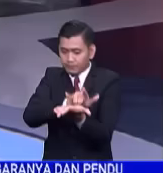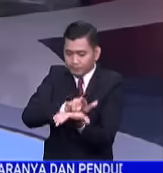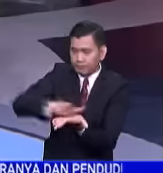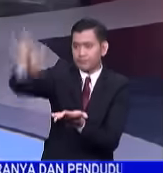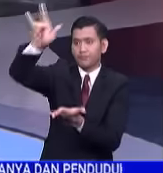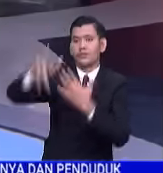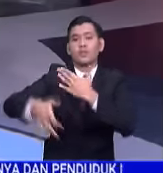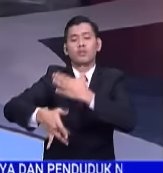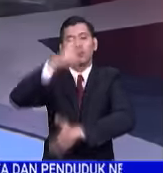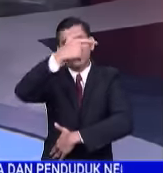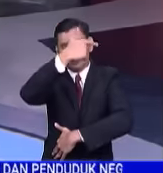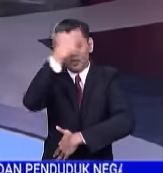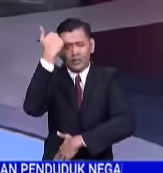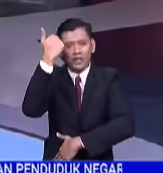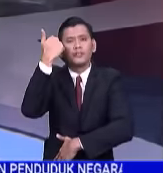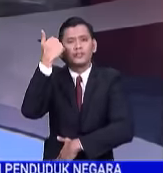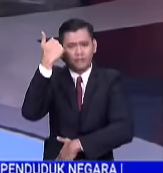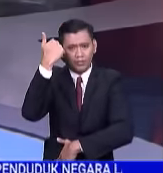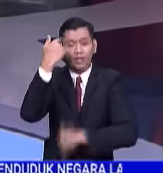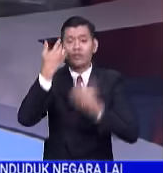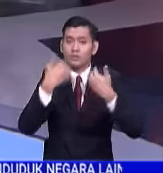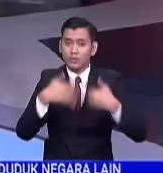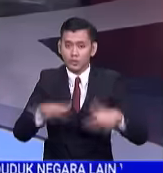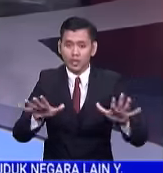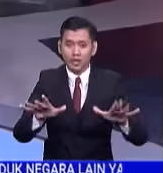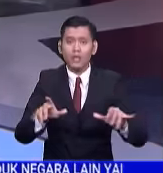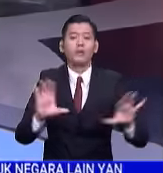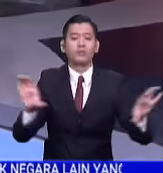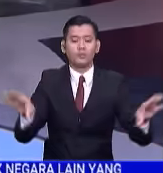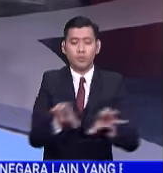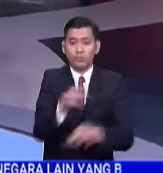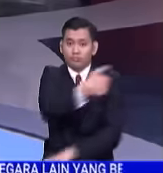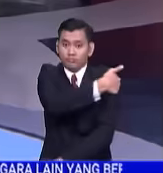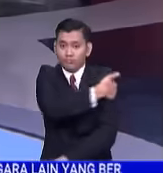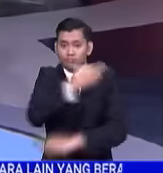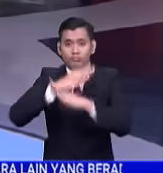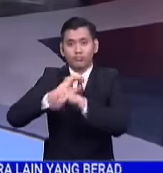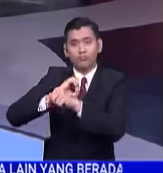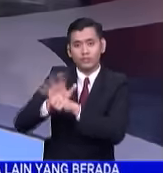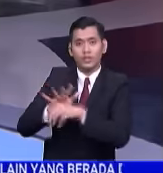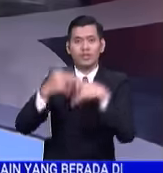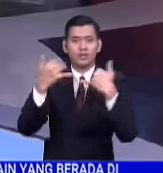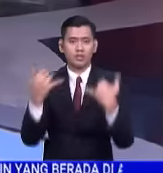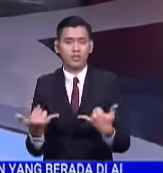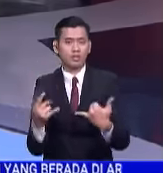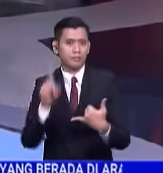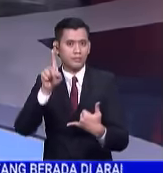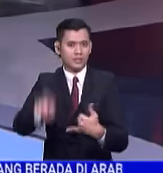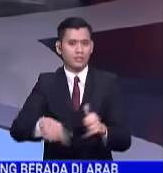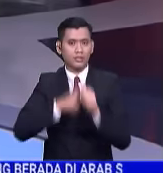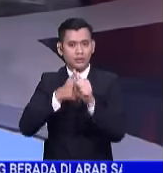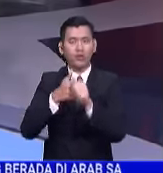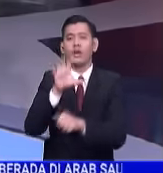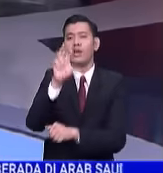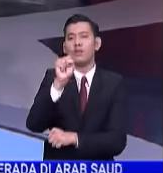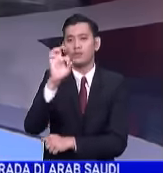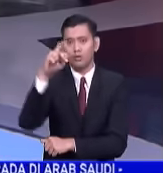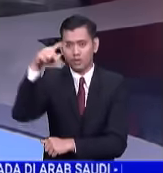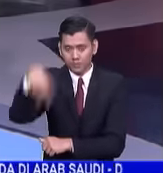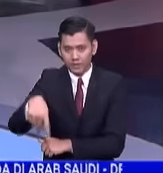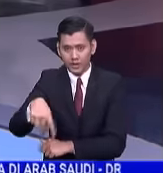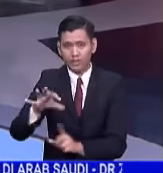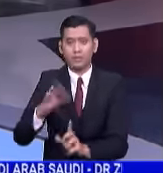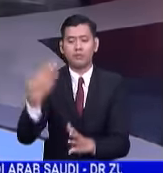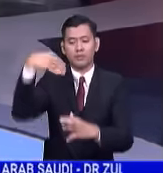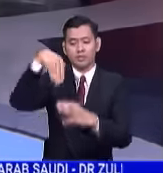apabila mengambil kira beberapa faktor termasuk sudah menjalani proses vaksinasi dan perlu menjalani syarat ketat penganjur termasuk